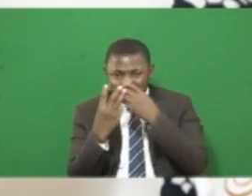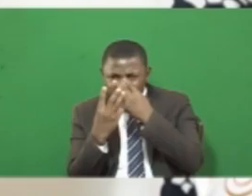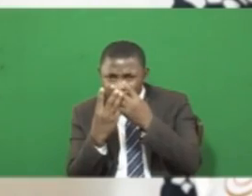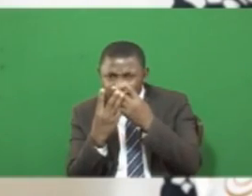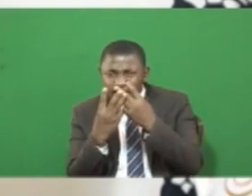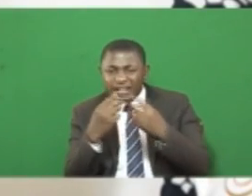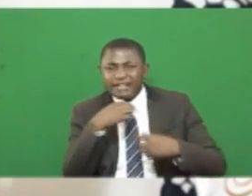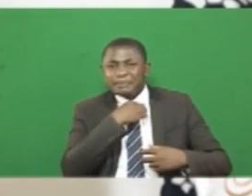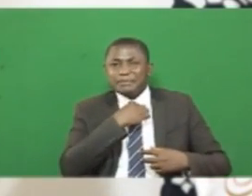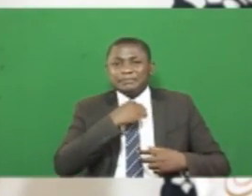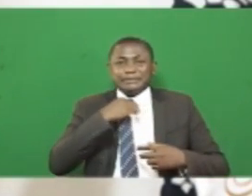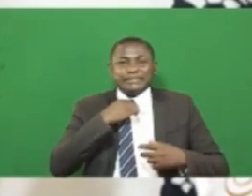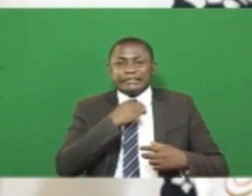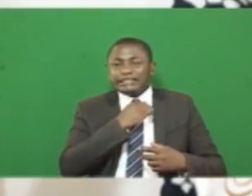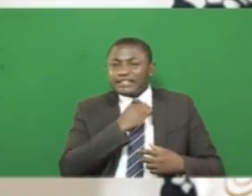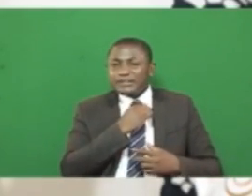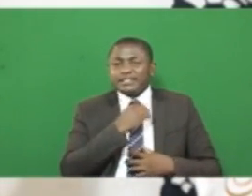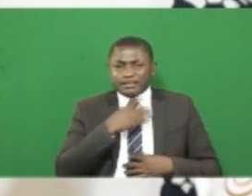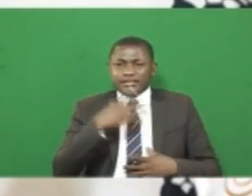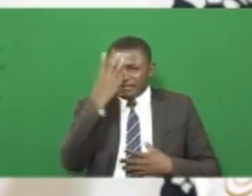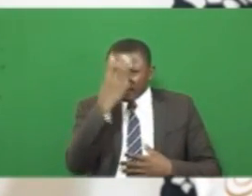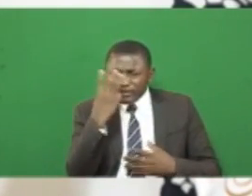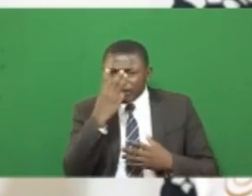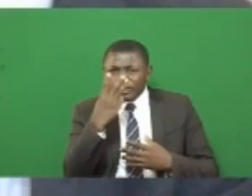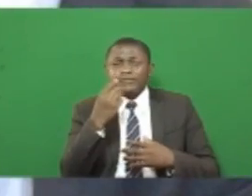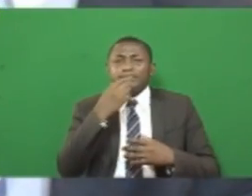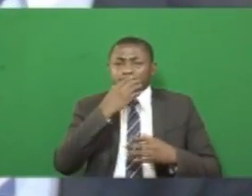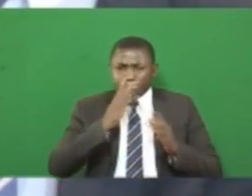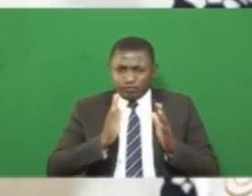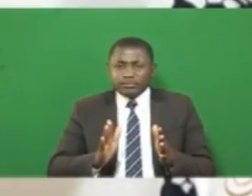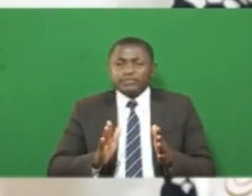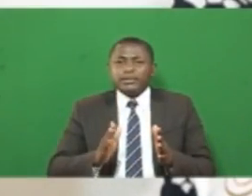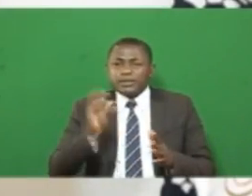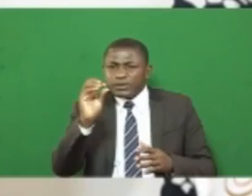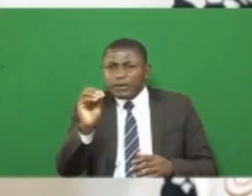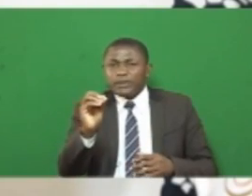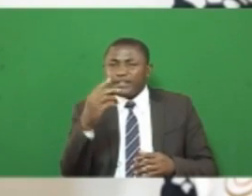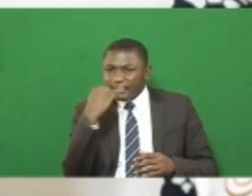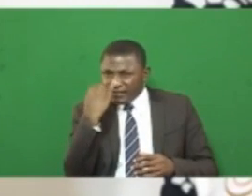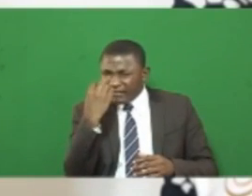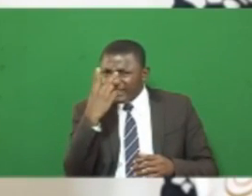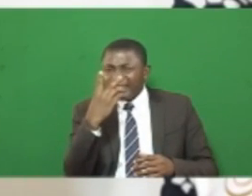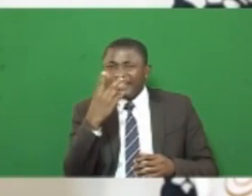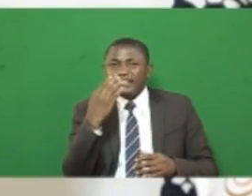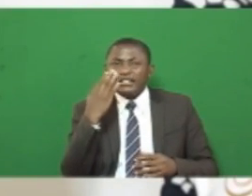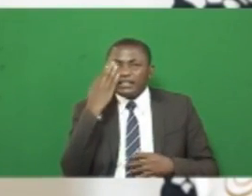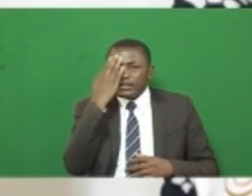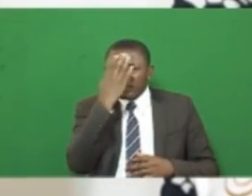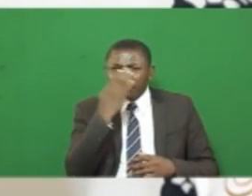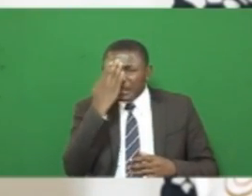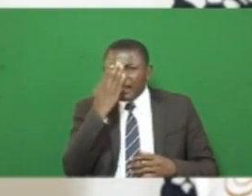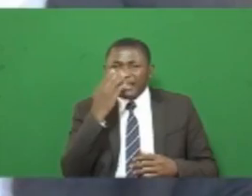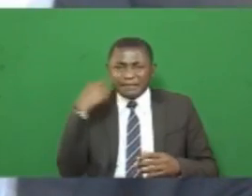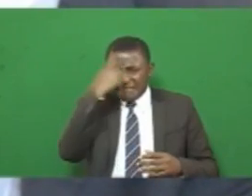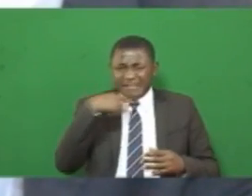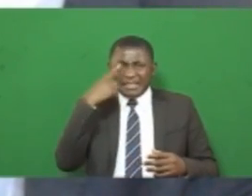padivi. Asi mira aise tai panzvimbo. Alright. Ukatarisa mumira ka, ndokona kuona kuti ah kumisi kwangu hazita geza kumisi